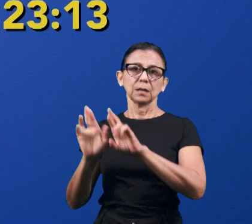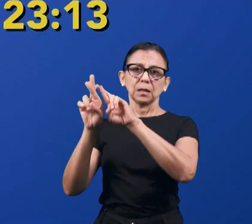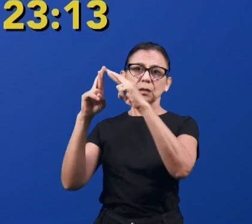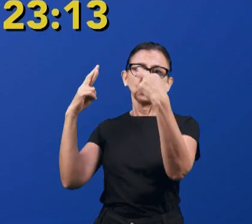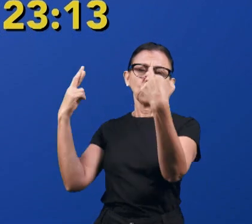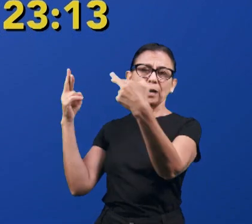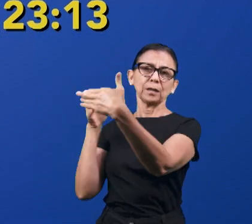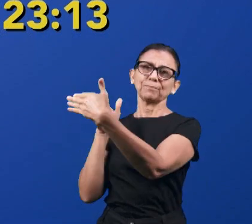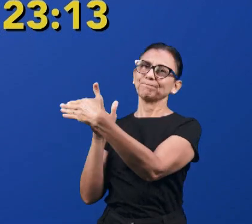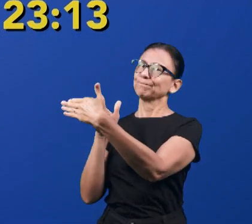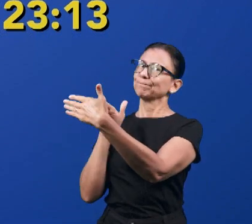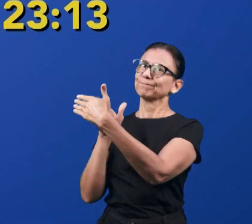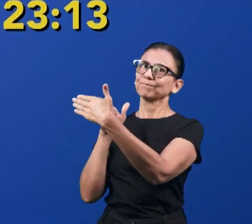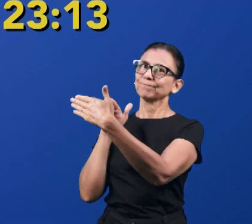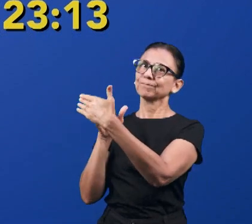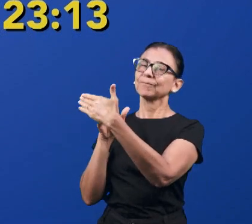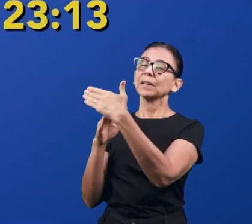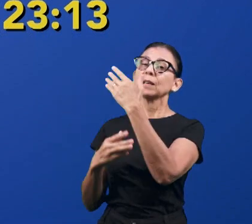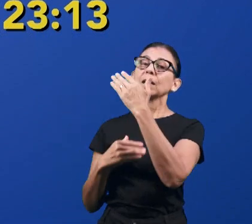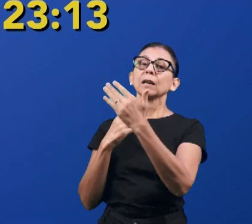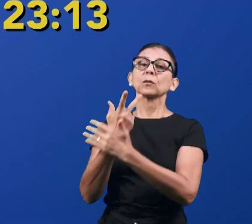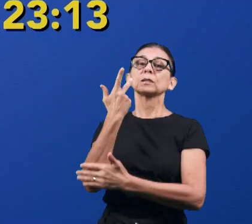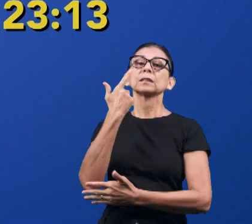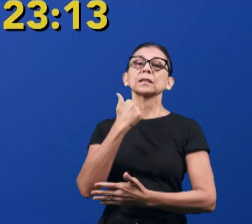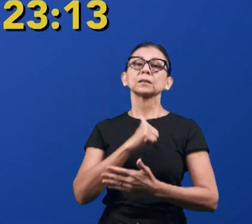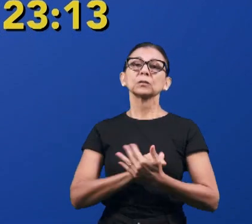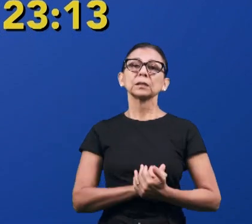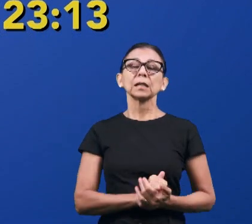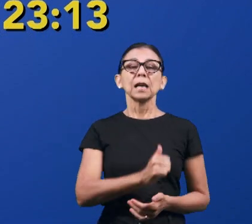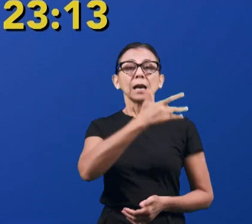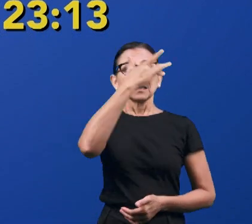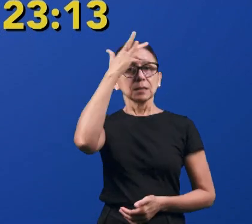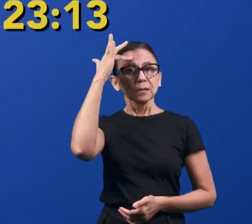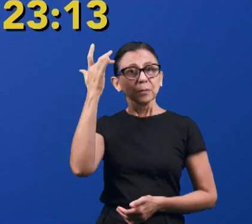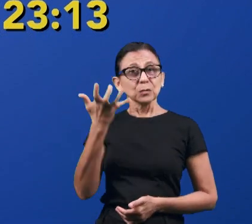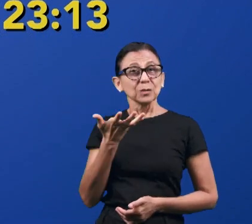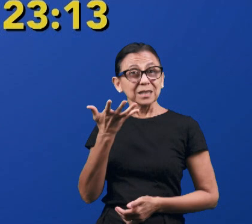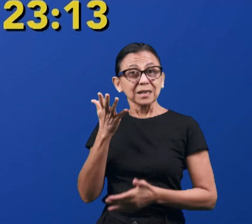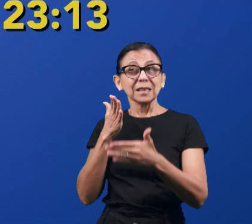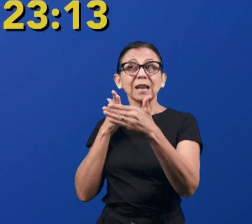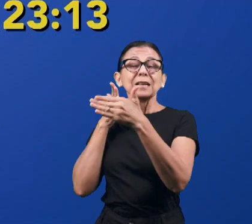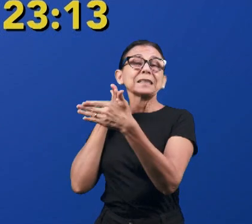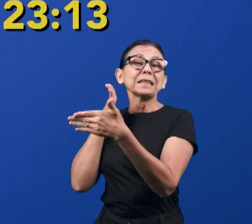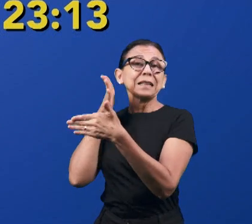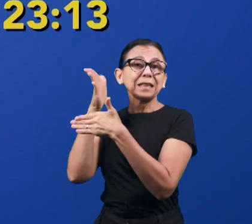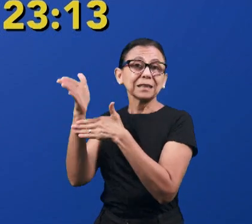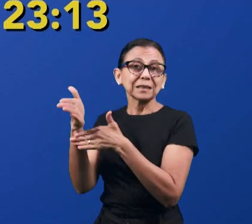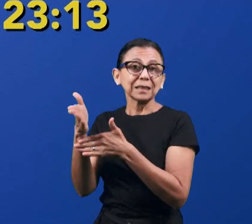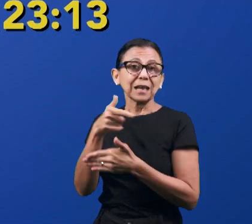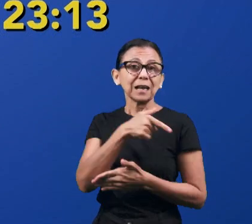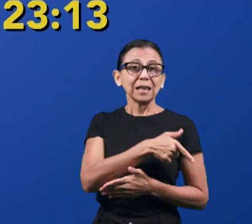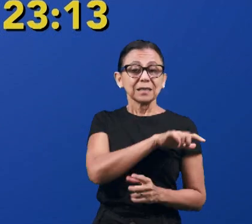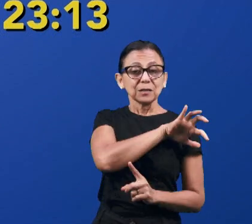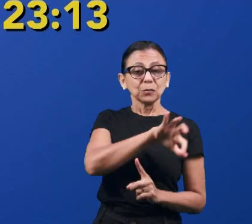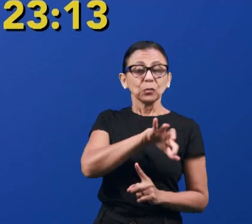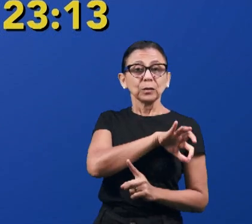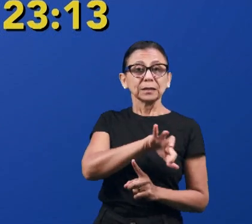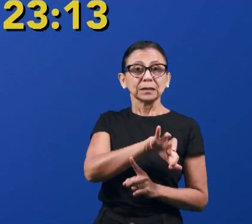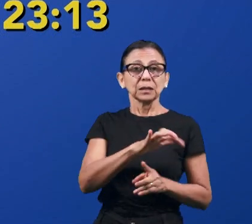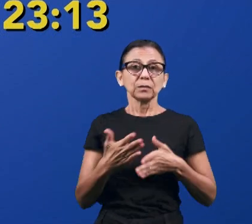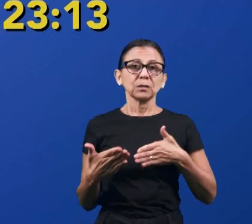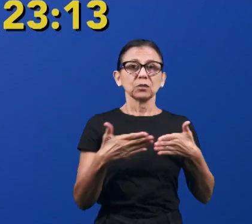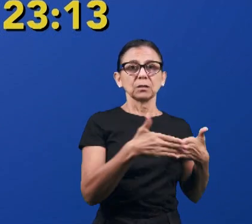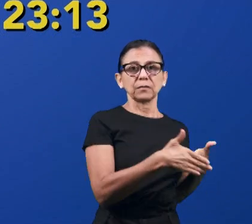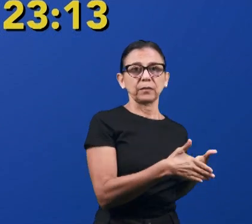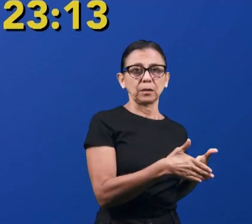ne pas entrer dans le royaume des cieux, il empêche, il préjudice, apporte de préjudice à ceux qui veulent entrer. C'est pour cela